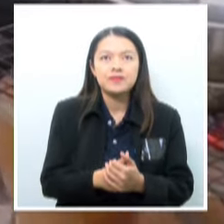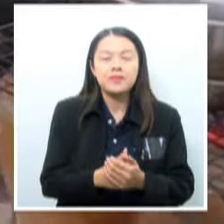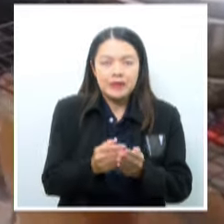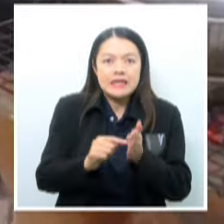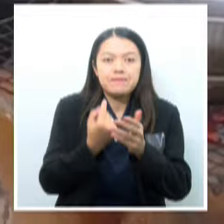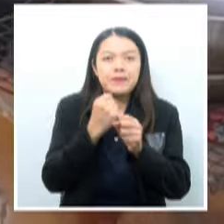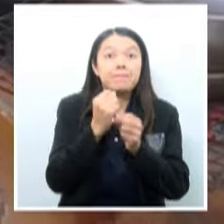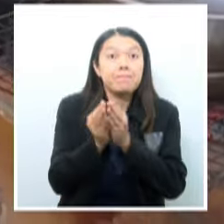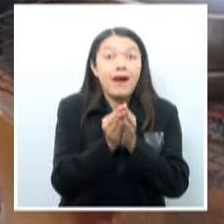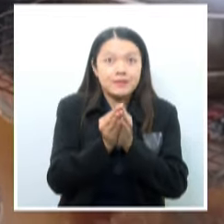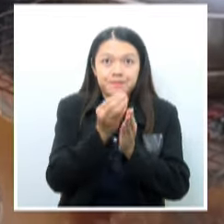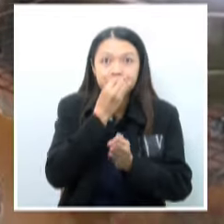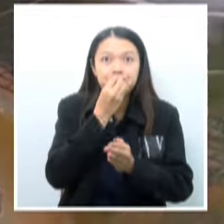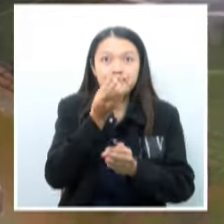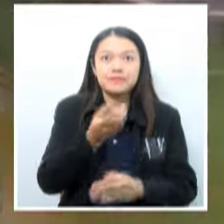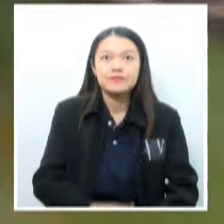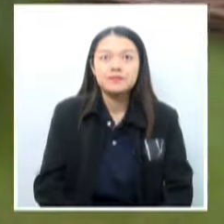กันเลยไหมคะ ได้เลย